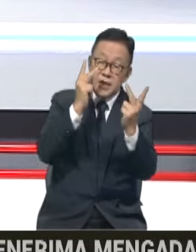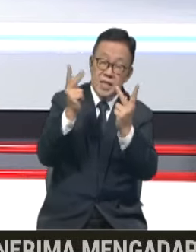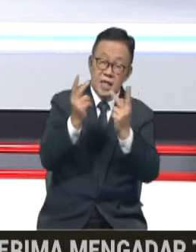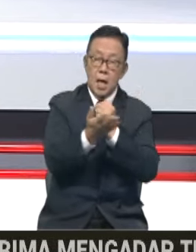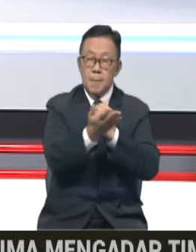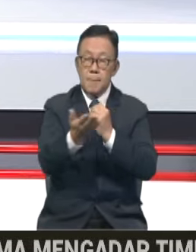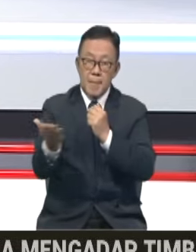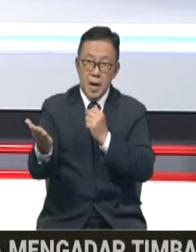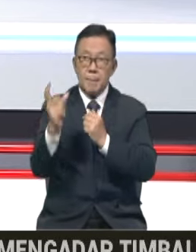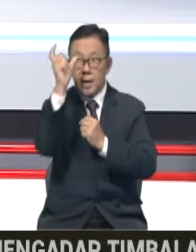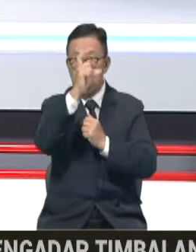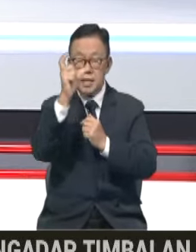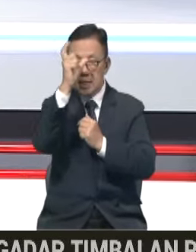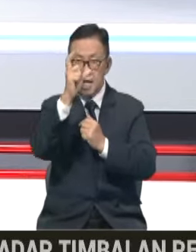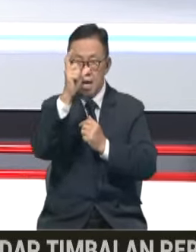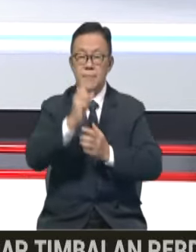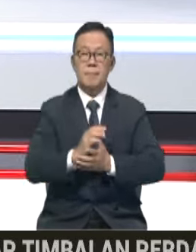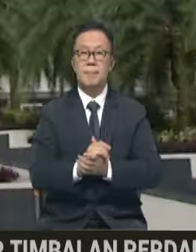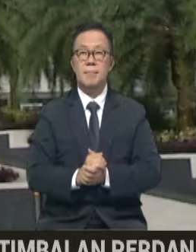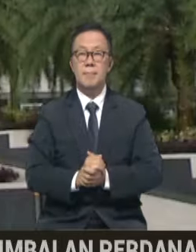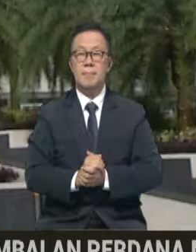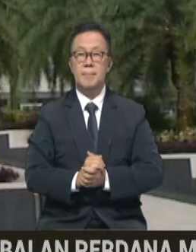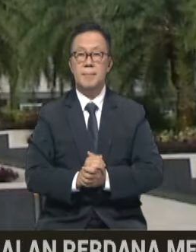Sultan Haji Hassan Al-Bolkiah.